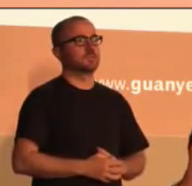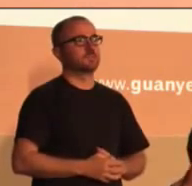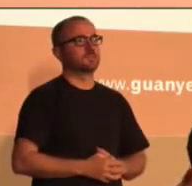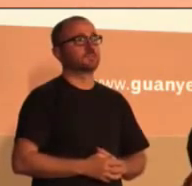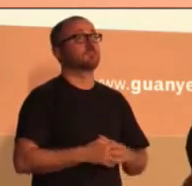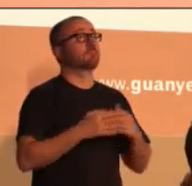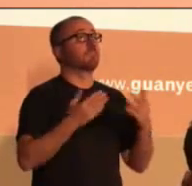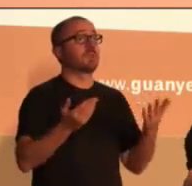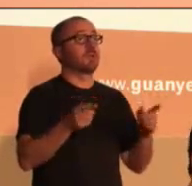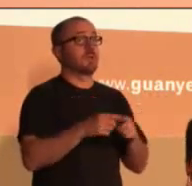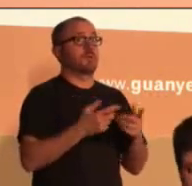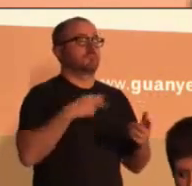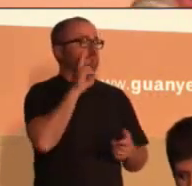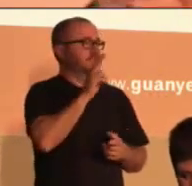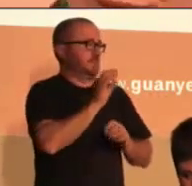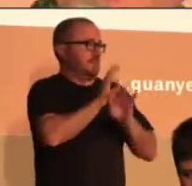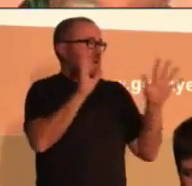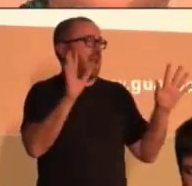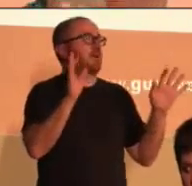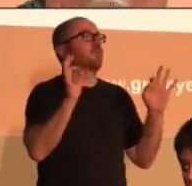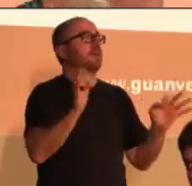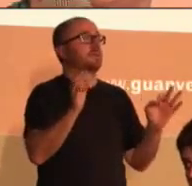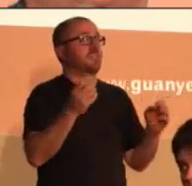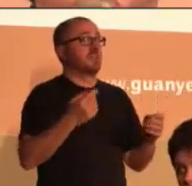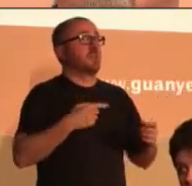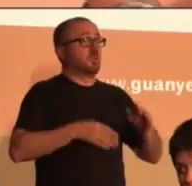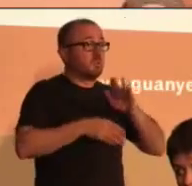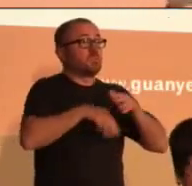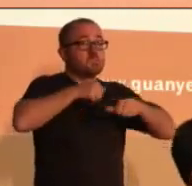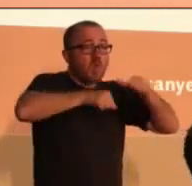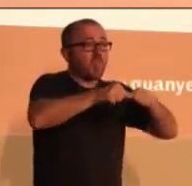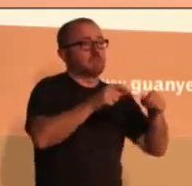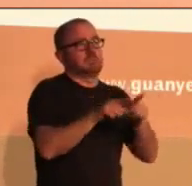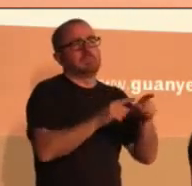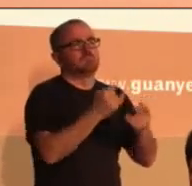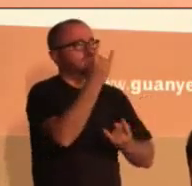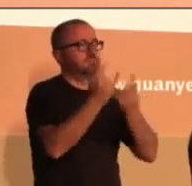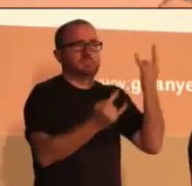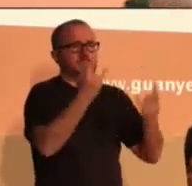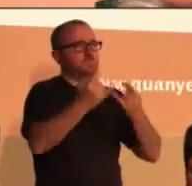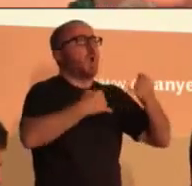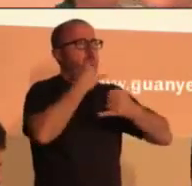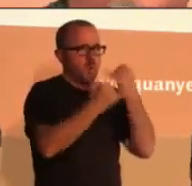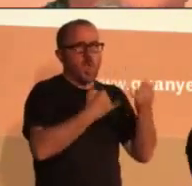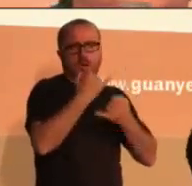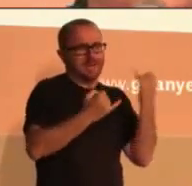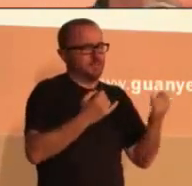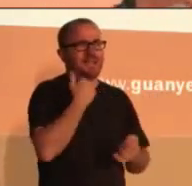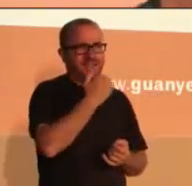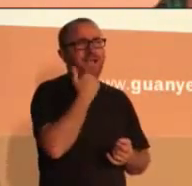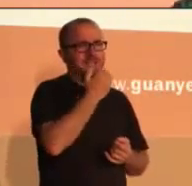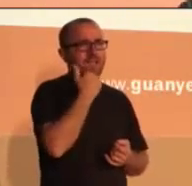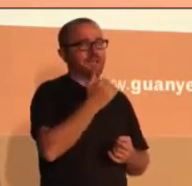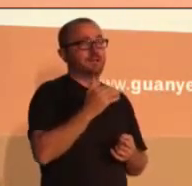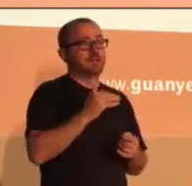Aleshores, sapiguent que serà difícil, sapiguent que trobarem dificultats pel camí, acabaré ja intentant predicar una miqueta amb l'exemple, a veure si